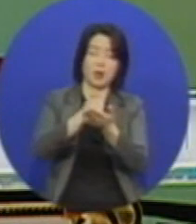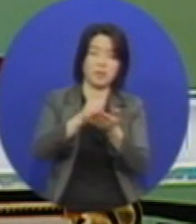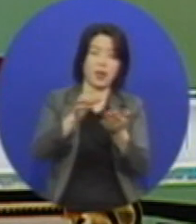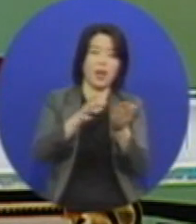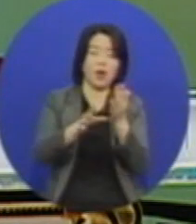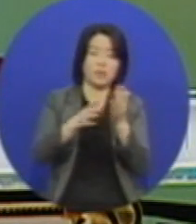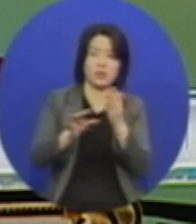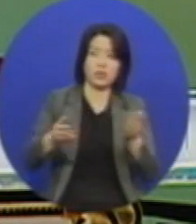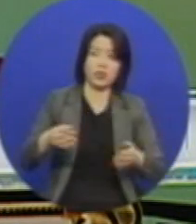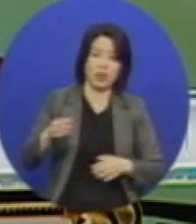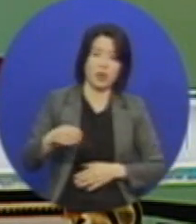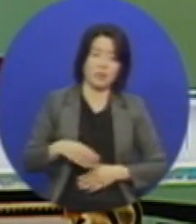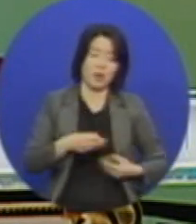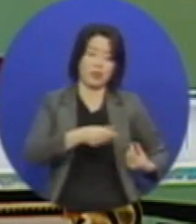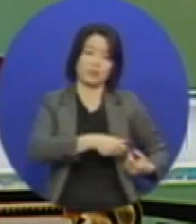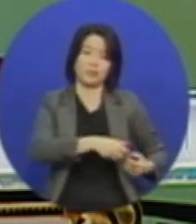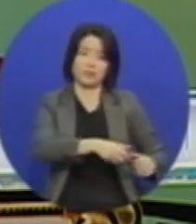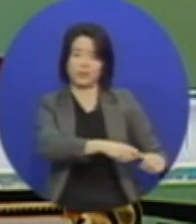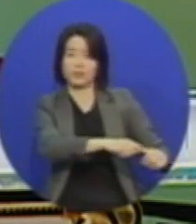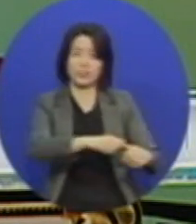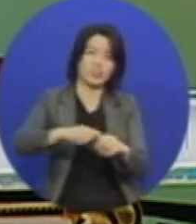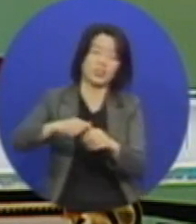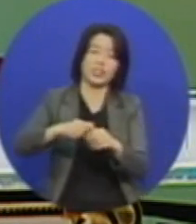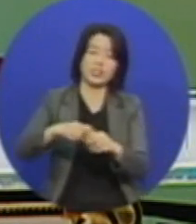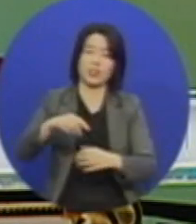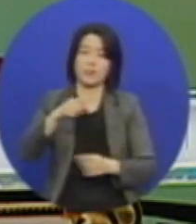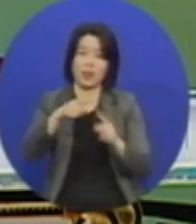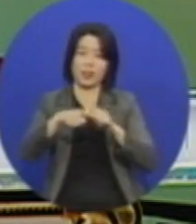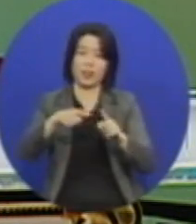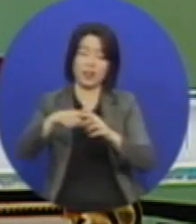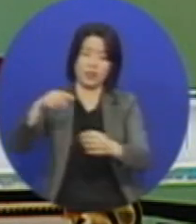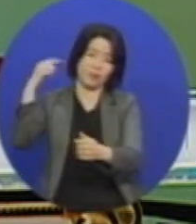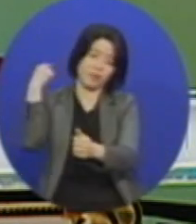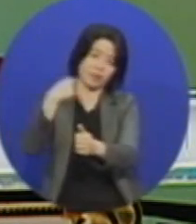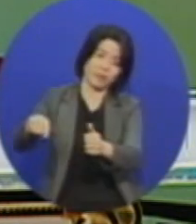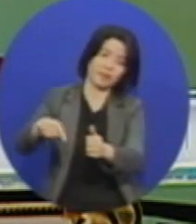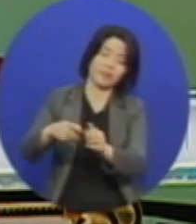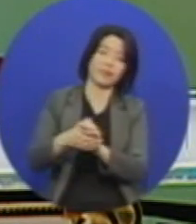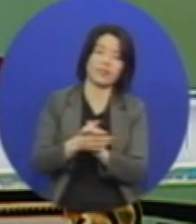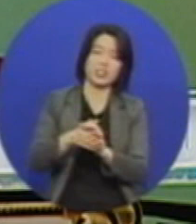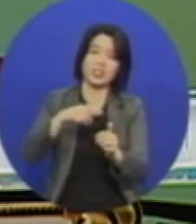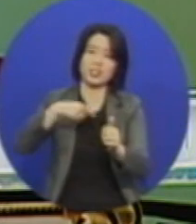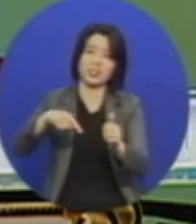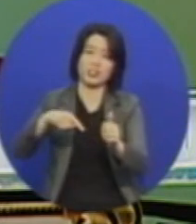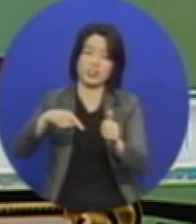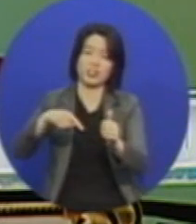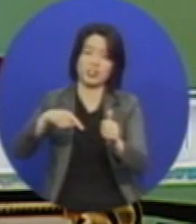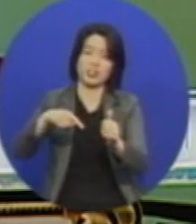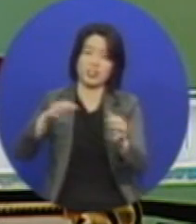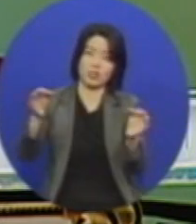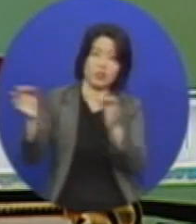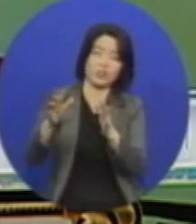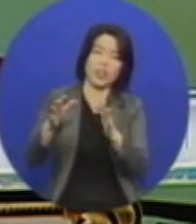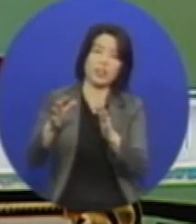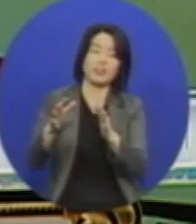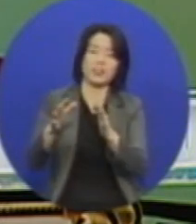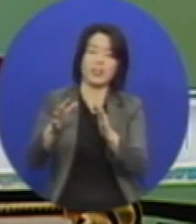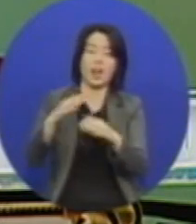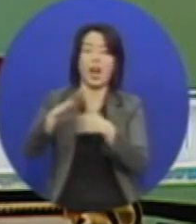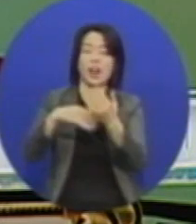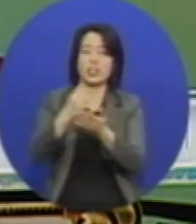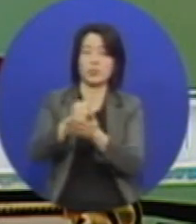바치려고 재단으로 끌고 올라가서 칼로 내려 지려고 했어요 그때 하나님이 아브라함의 선을 붙들어